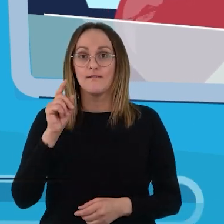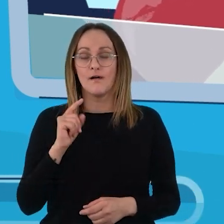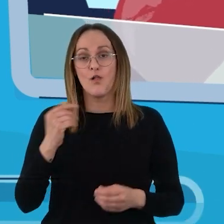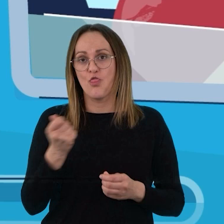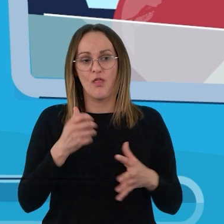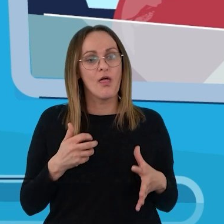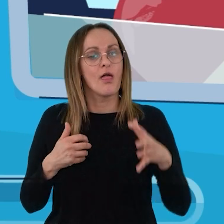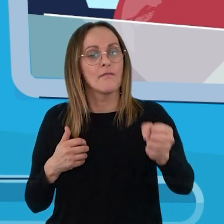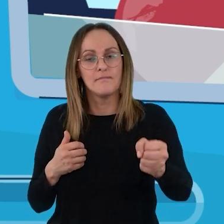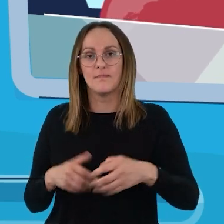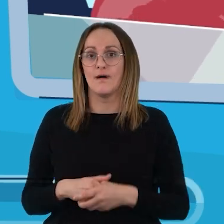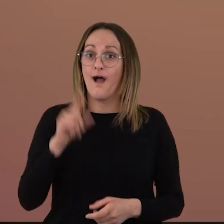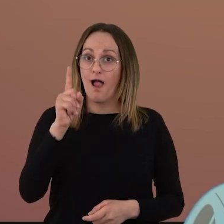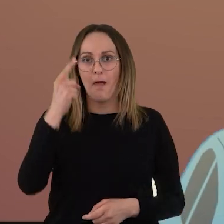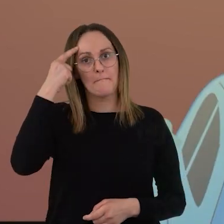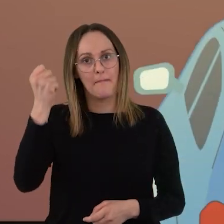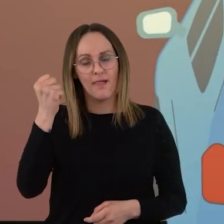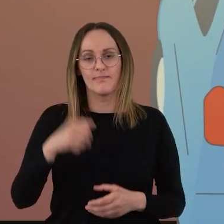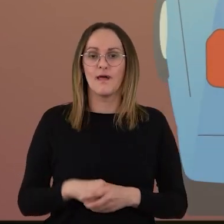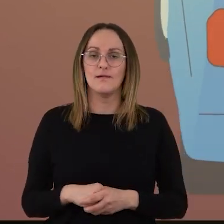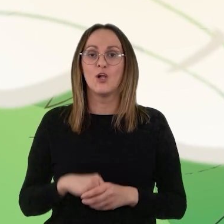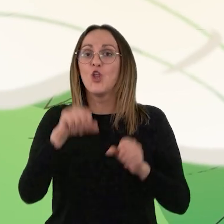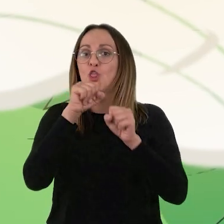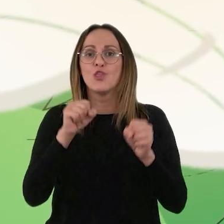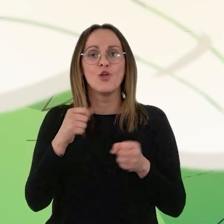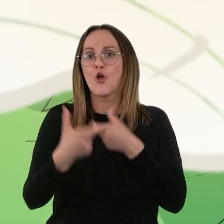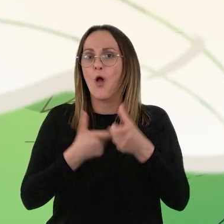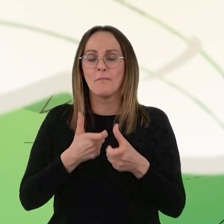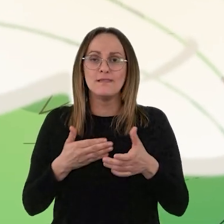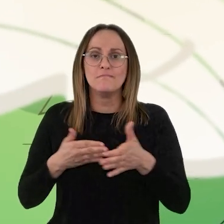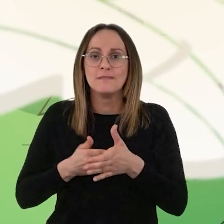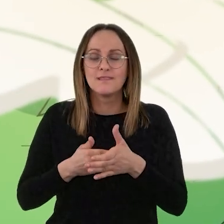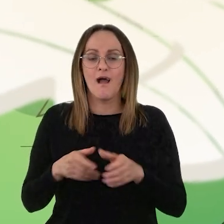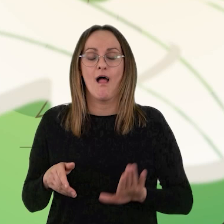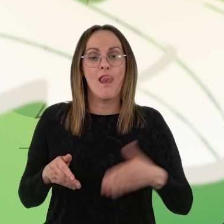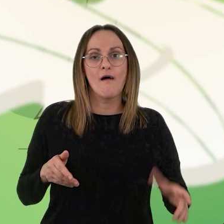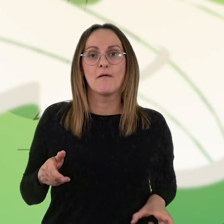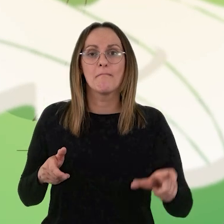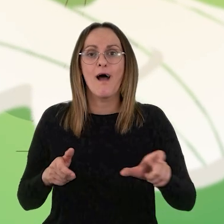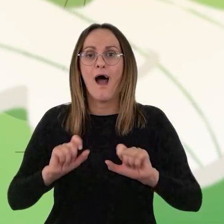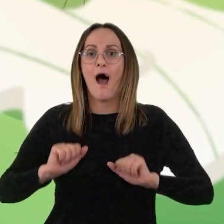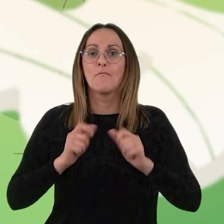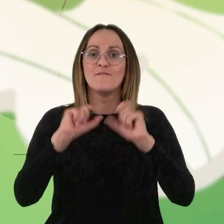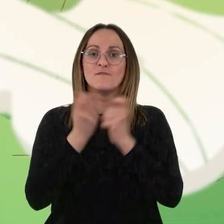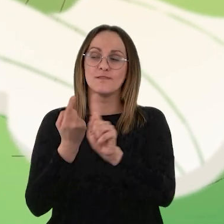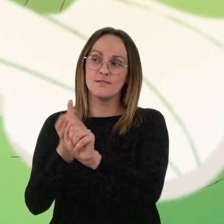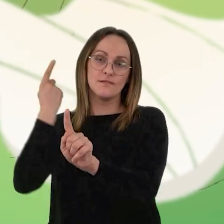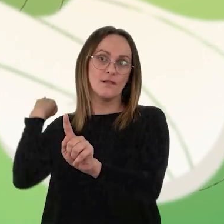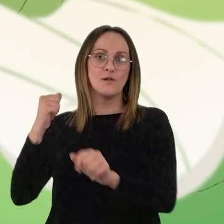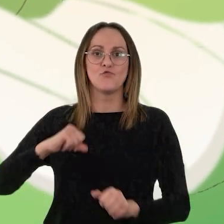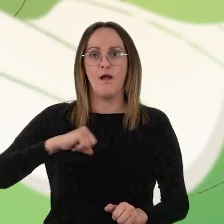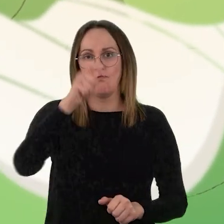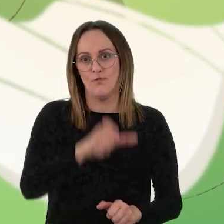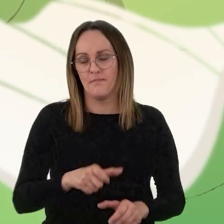na lewy i dojedź do końca pasa. Ale pamiętaj, aby nigdy nie blokować ruchu na lewym pasie pod pretekstem tego, że